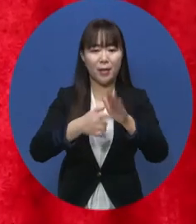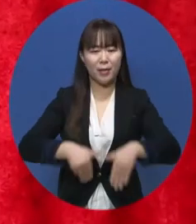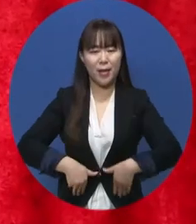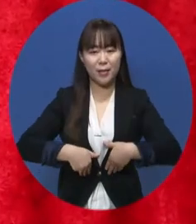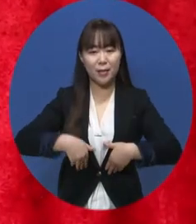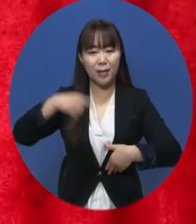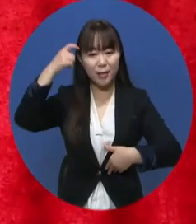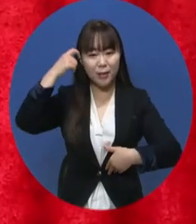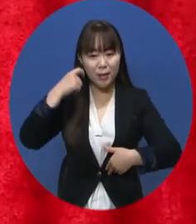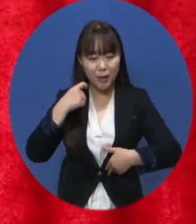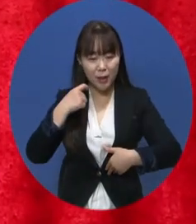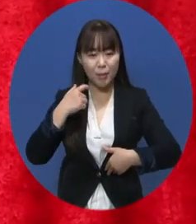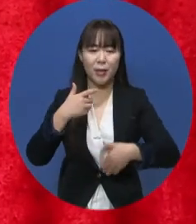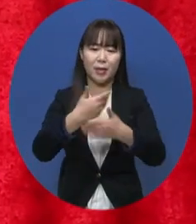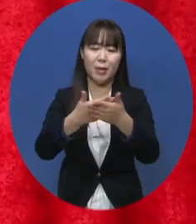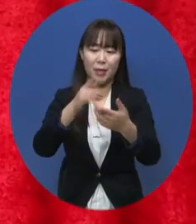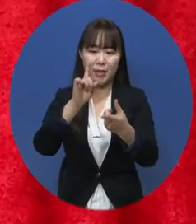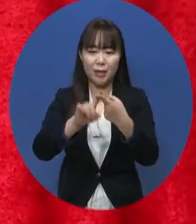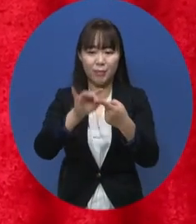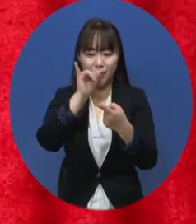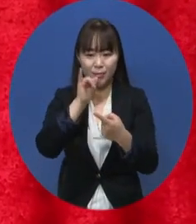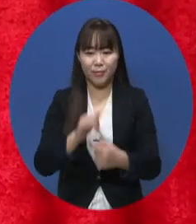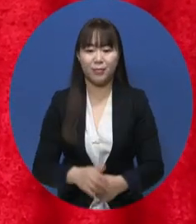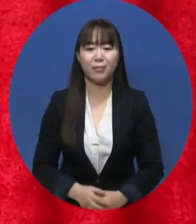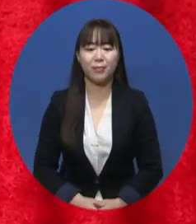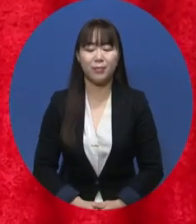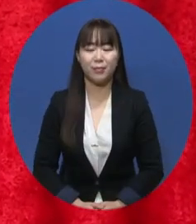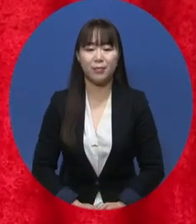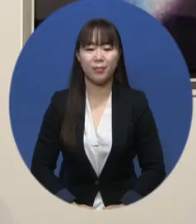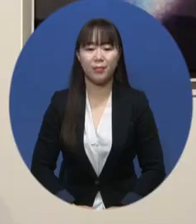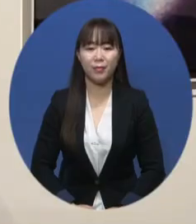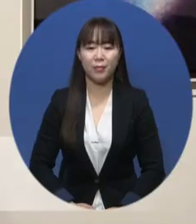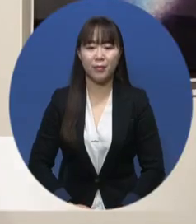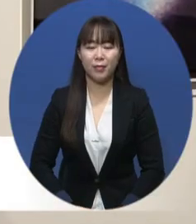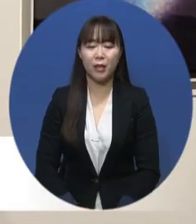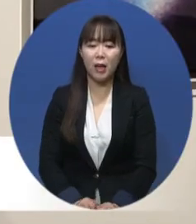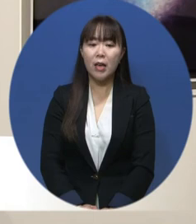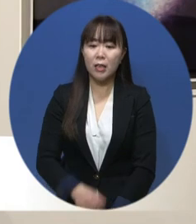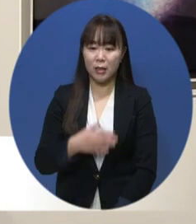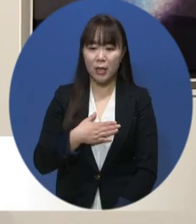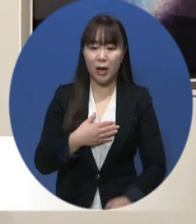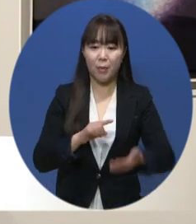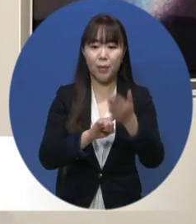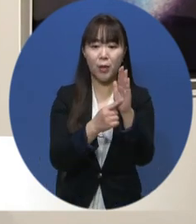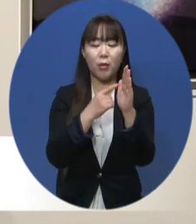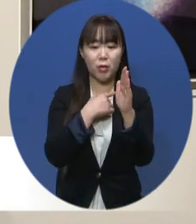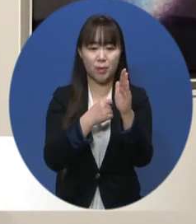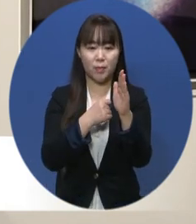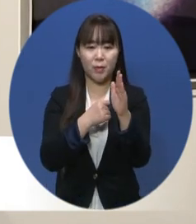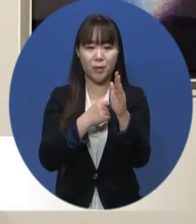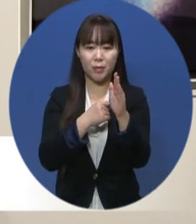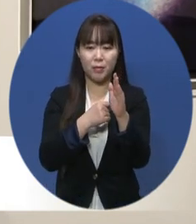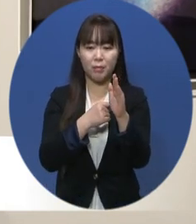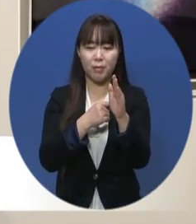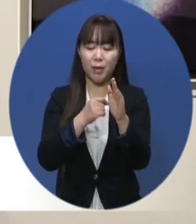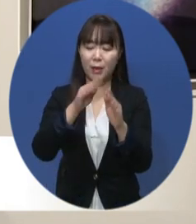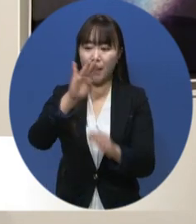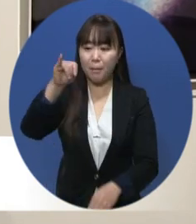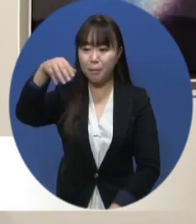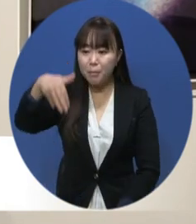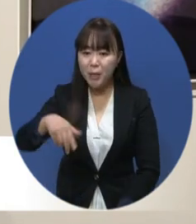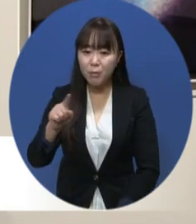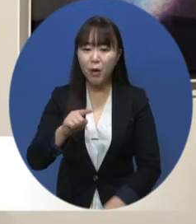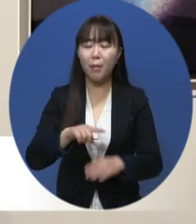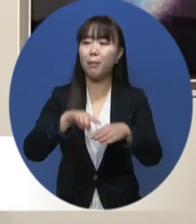따스한 이미지가 작품 속에 고스란히 담겨 있습니다. 제가 표현하고자 한 빛은